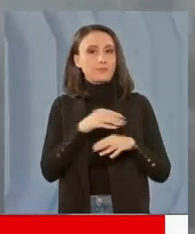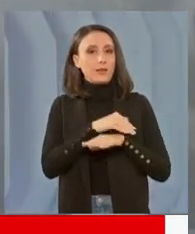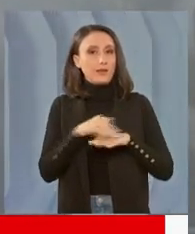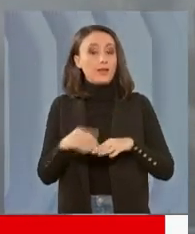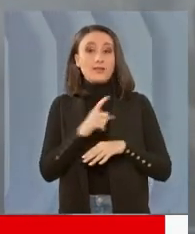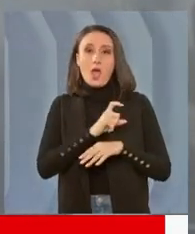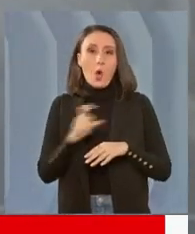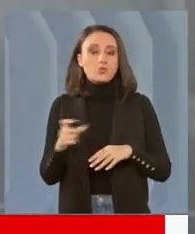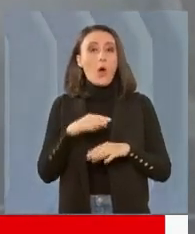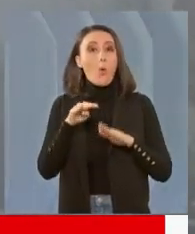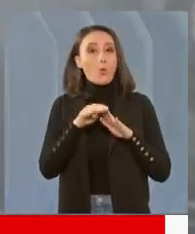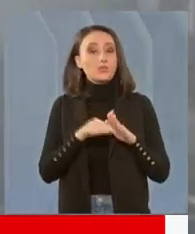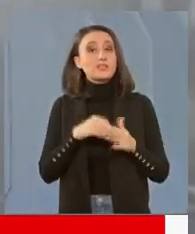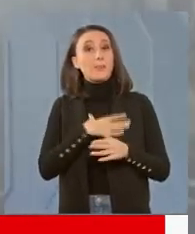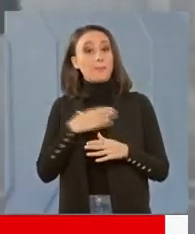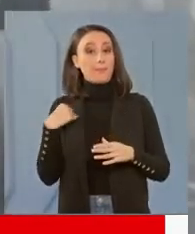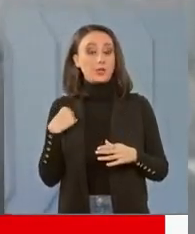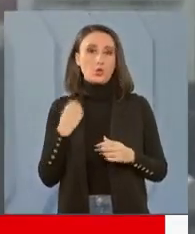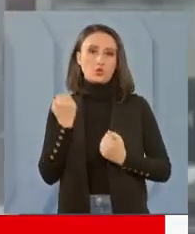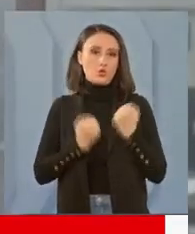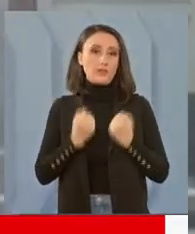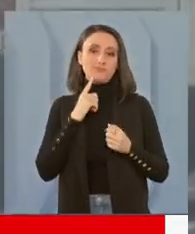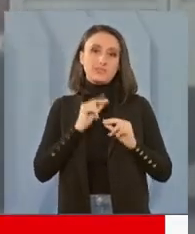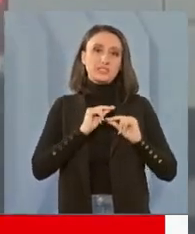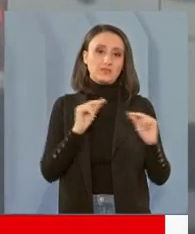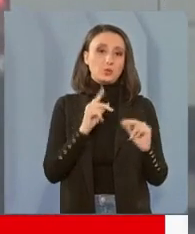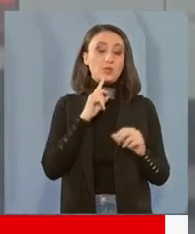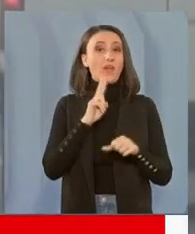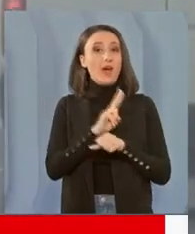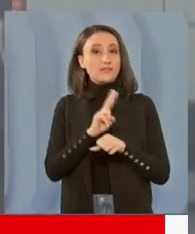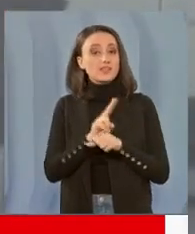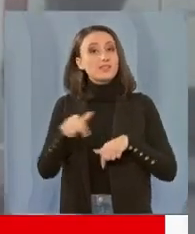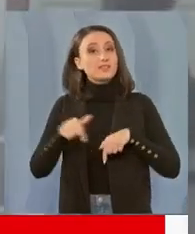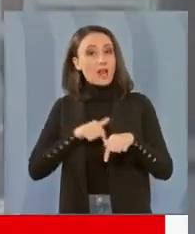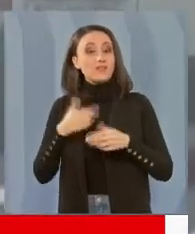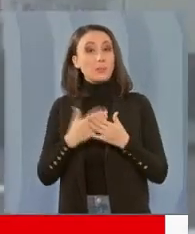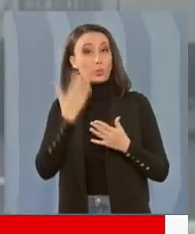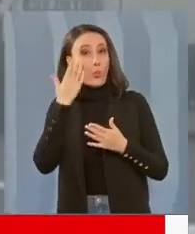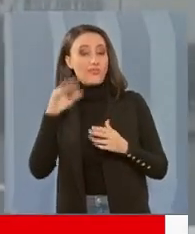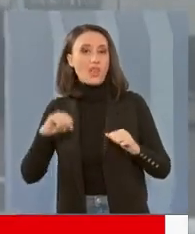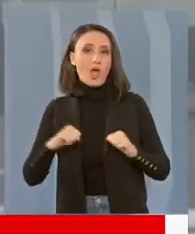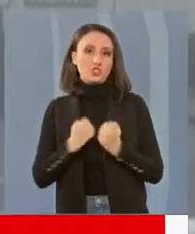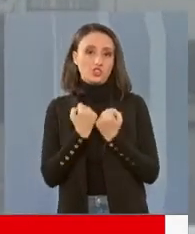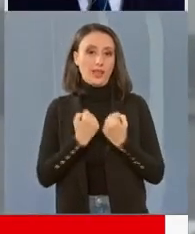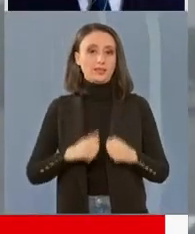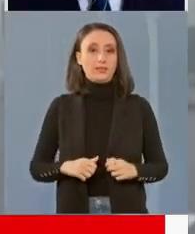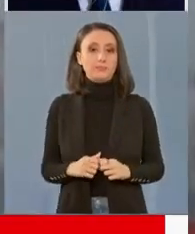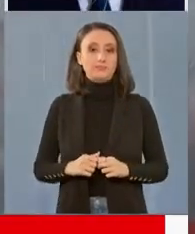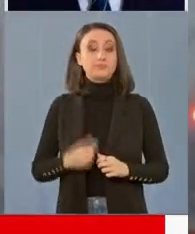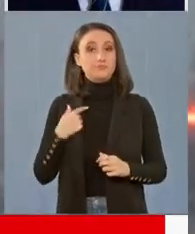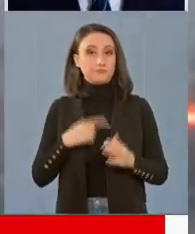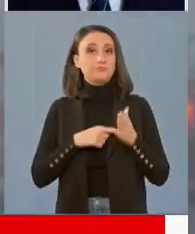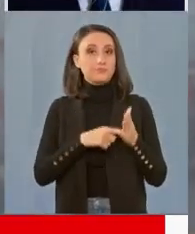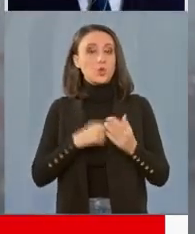cauza condițiilor meteo nefavorabile, șoferii sunt sfătuiți să fie prudenți în trafic pentru a evita accidentele rutiere. Le